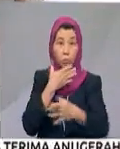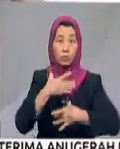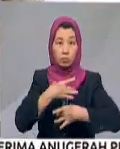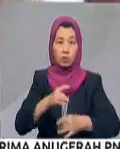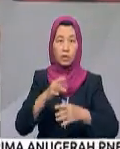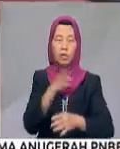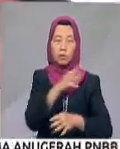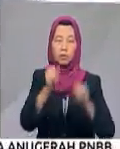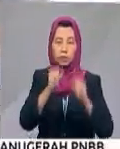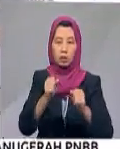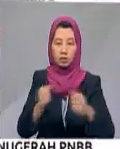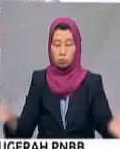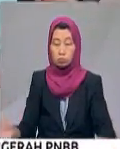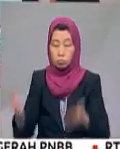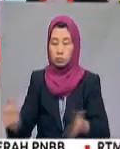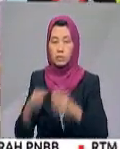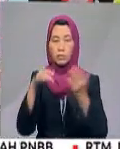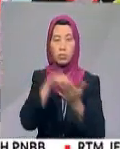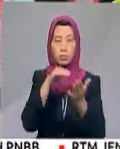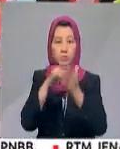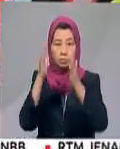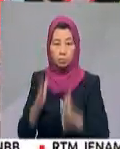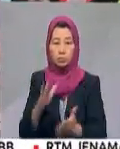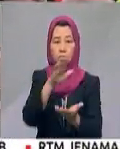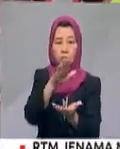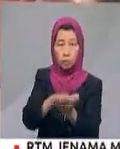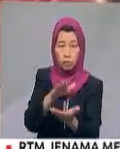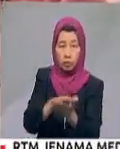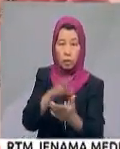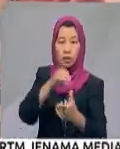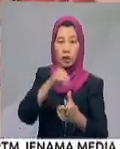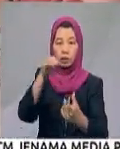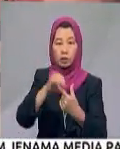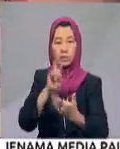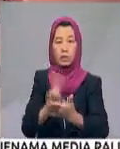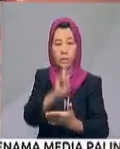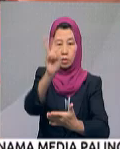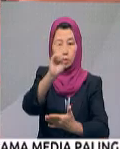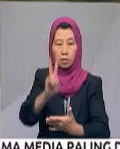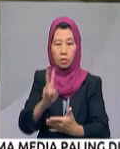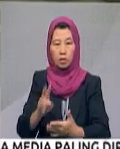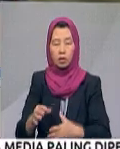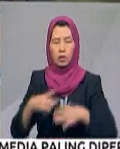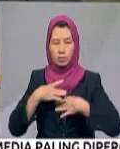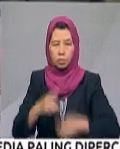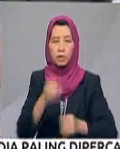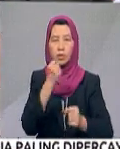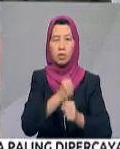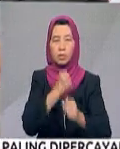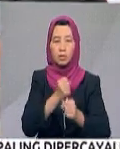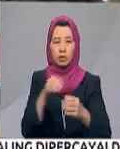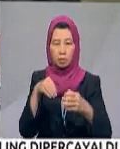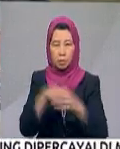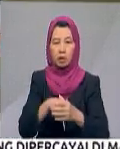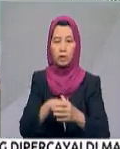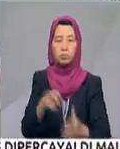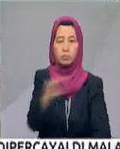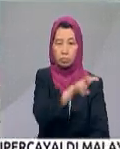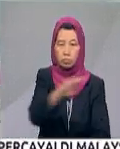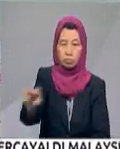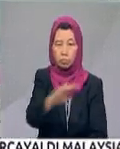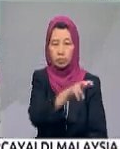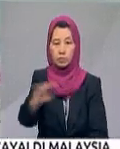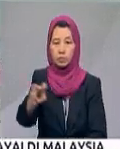Ini sekaligus merangsang pelajar sama ada di sekolah atau universiti memilih kerjaya dalam industri pengangkutan.